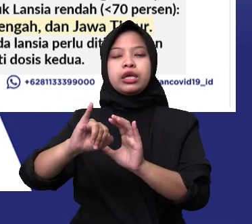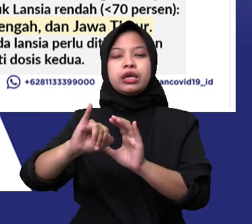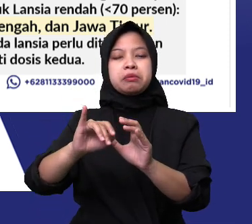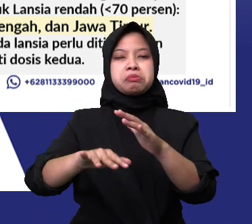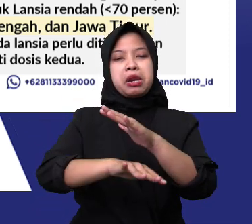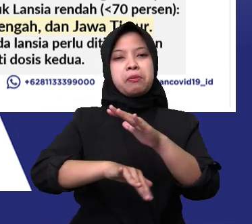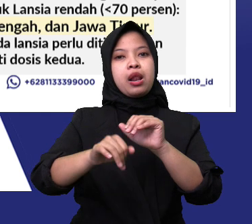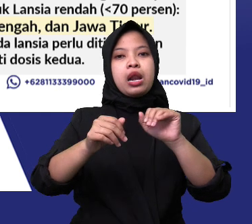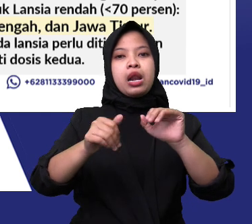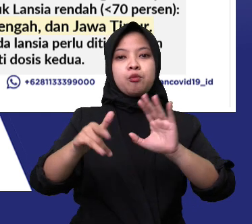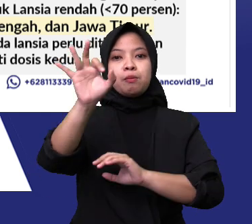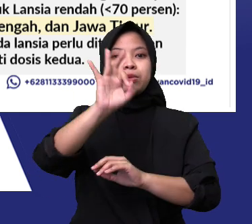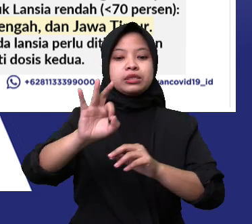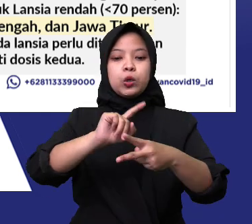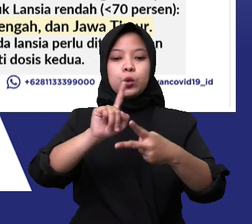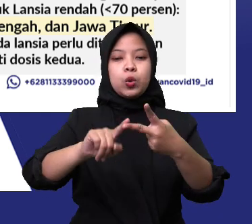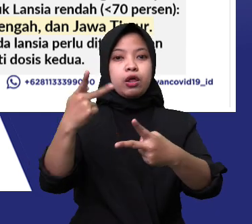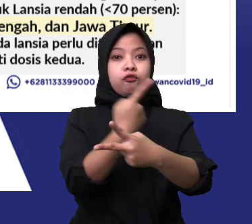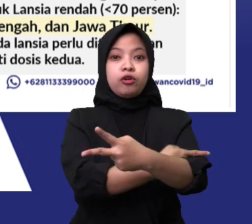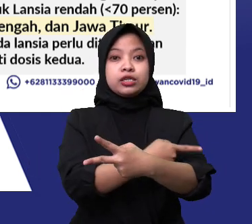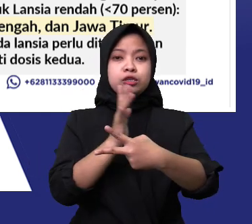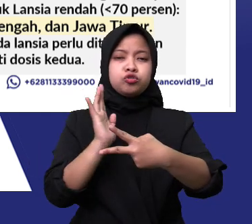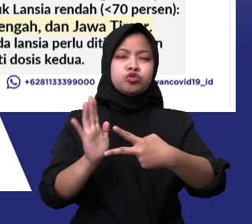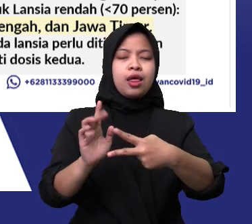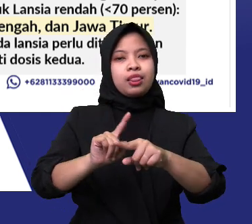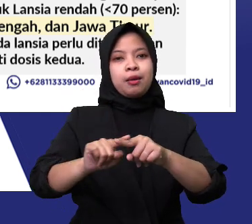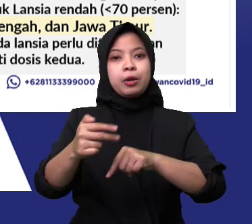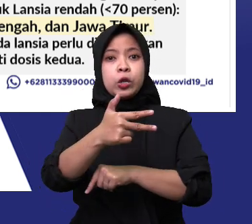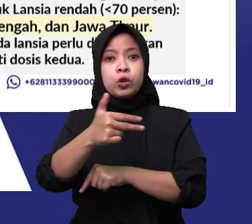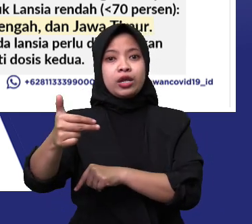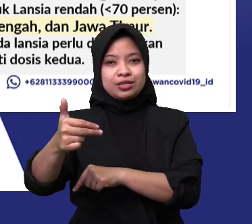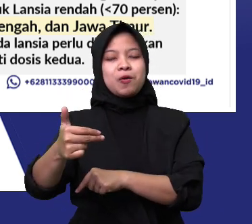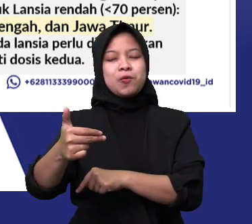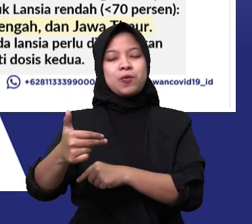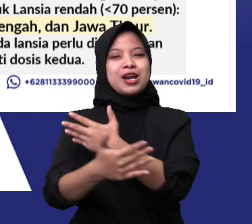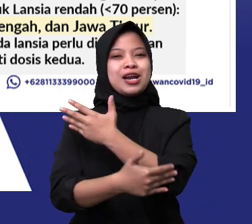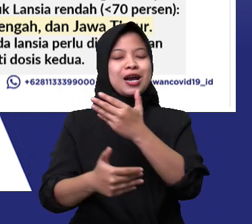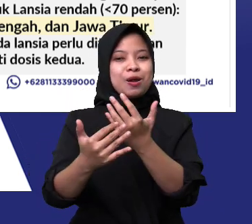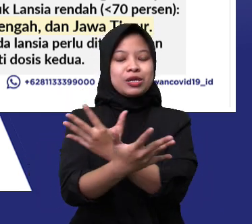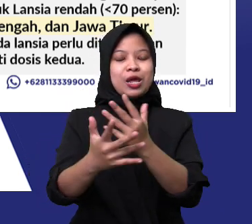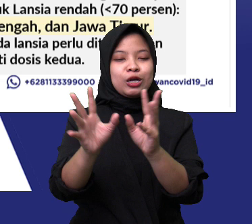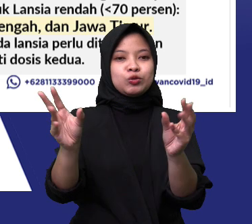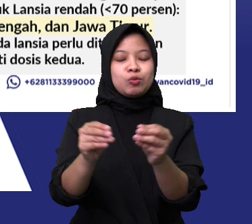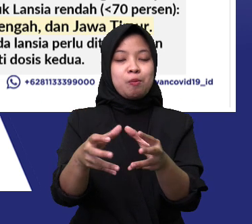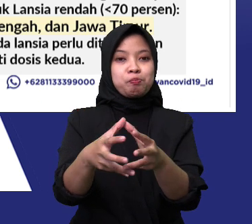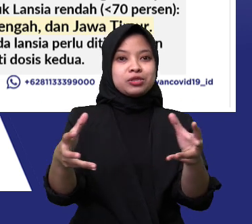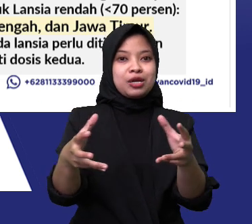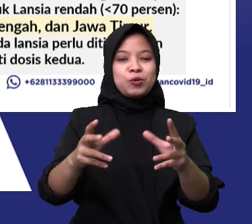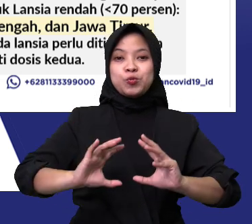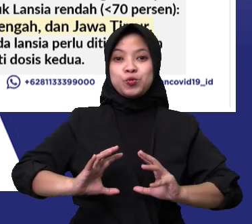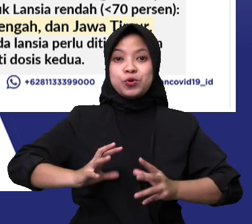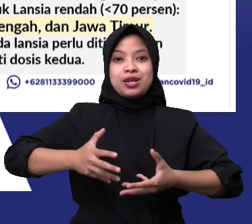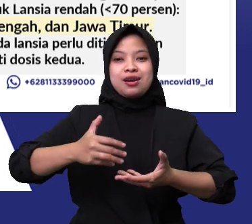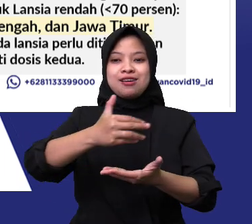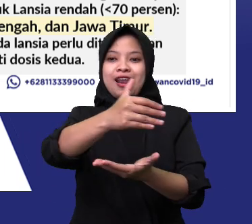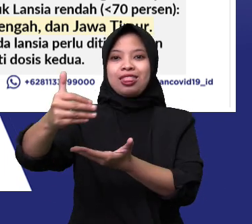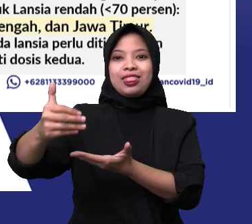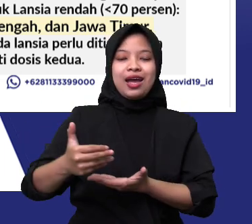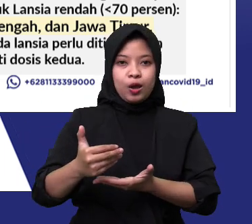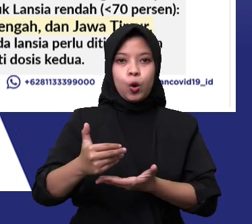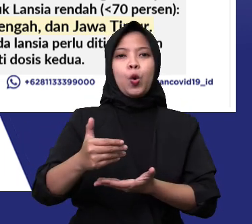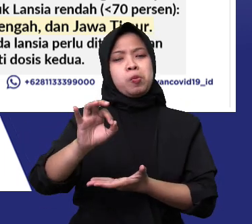60% pada vaksin dosis kedua, namun mengingat Indonesia adalah negara dengan penduduk terbesar keempat dunia, maka